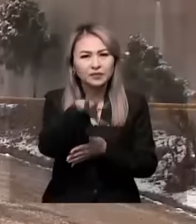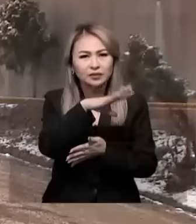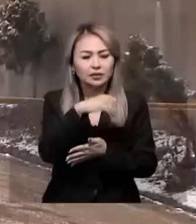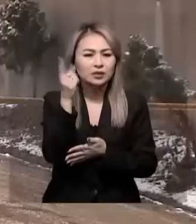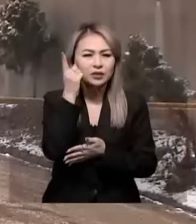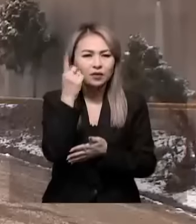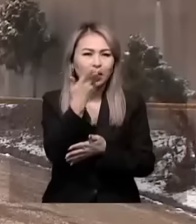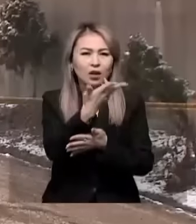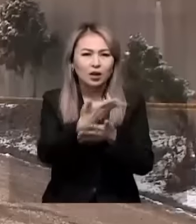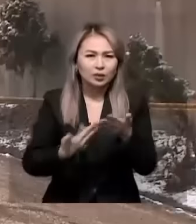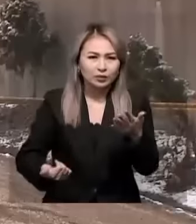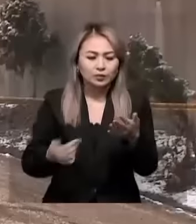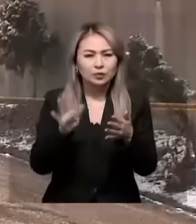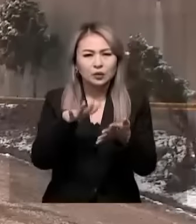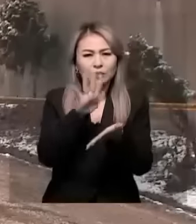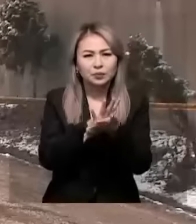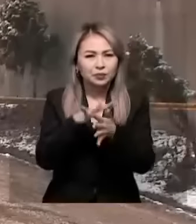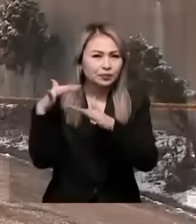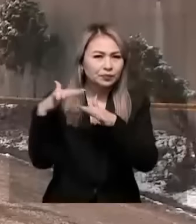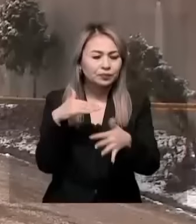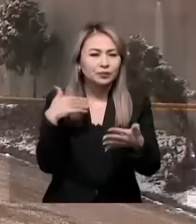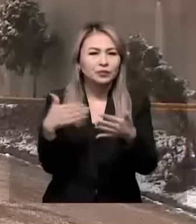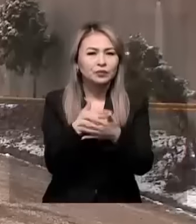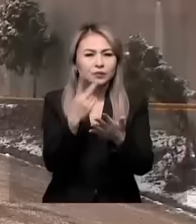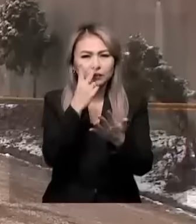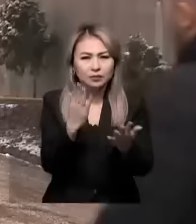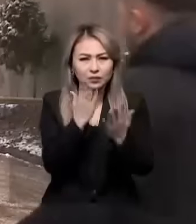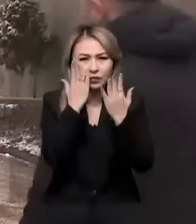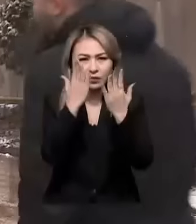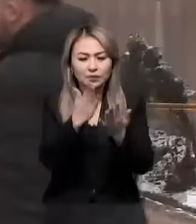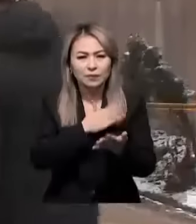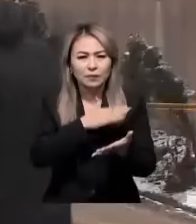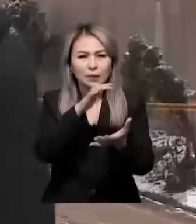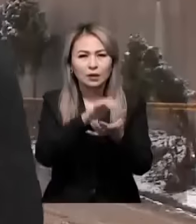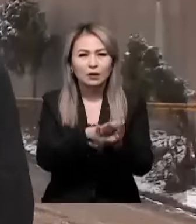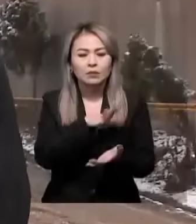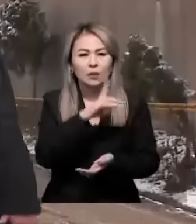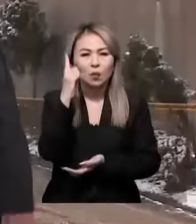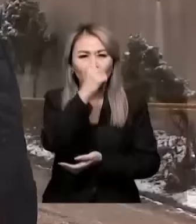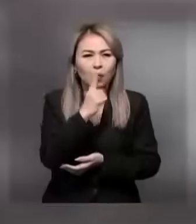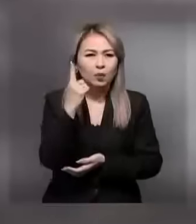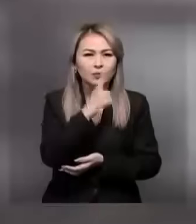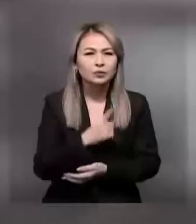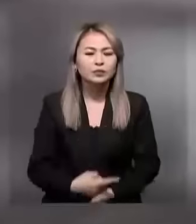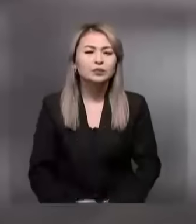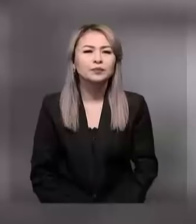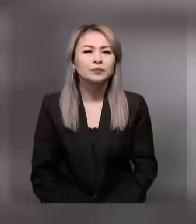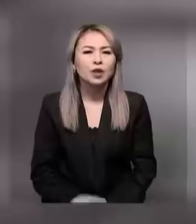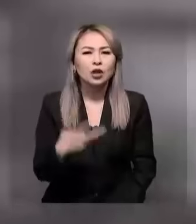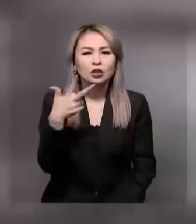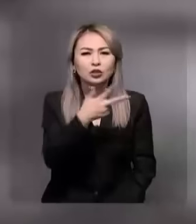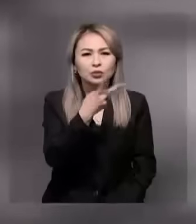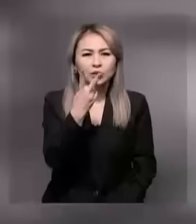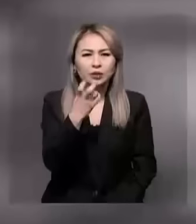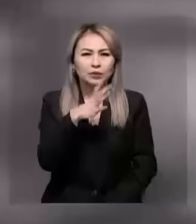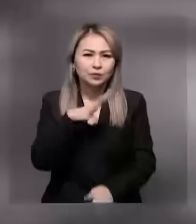телефоны сөндірілді. Содан соң лай көшкіні туралы жаңалықтардан оқыдым. Екеуміздің танысқанымызға бір жылдан асты. 3200 текше метр